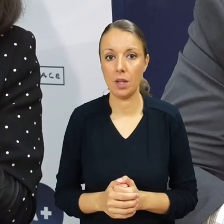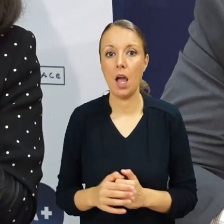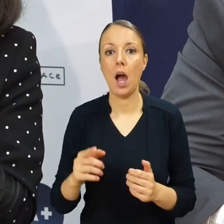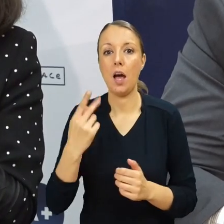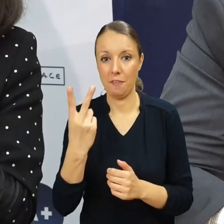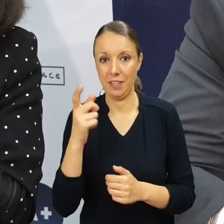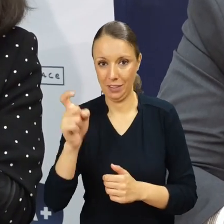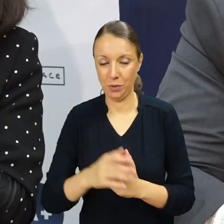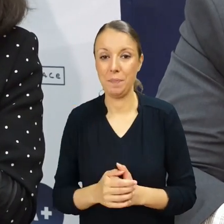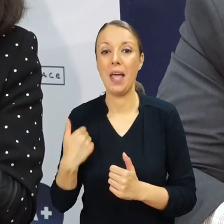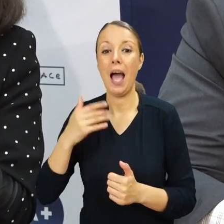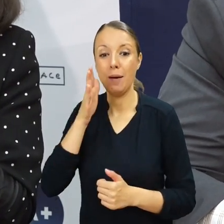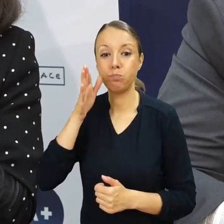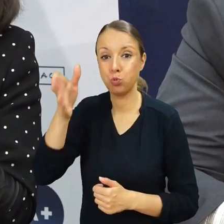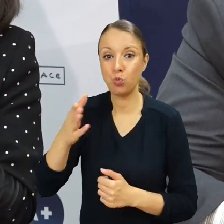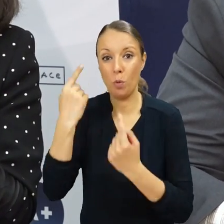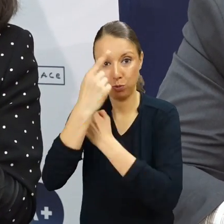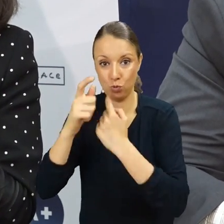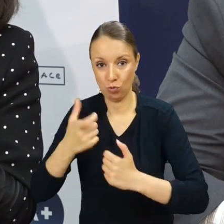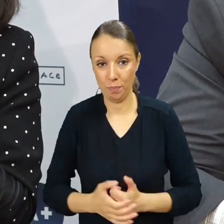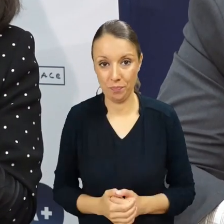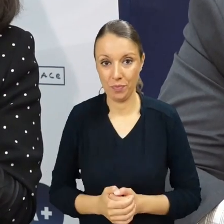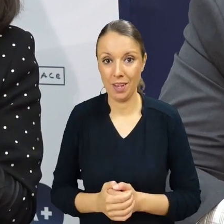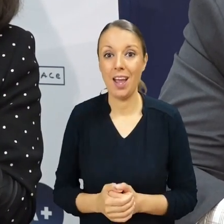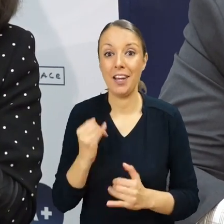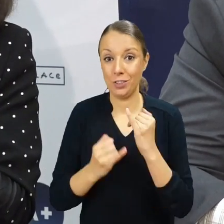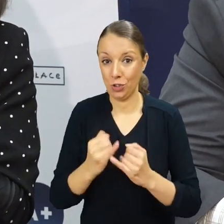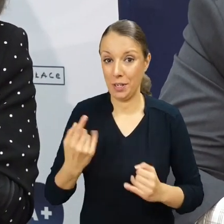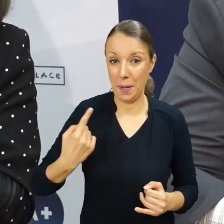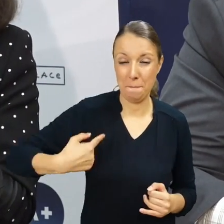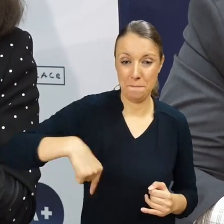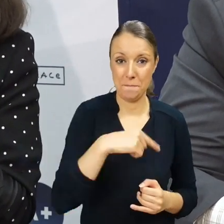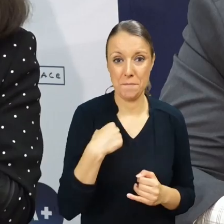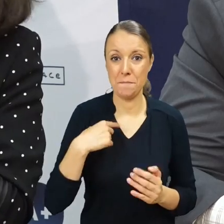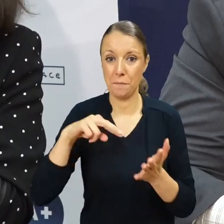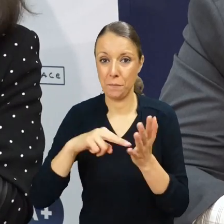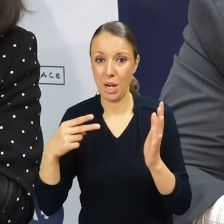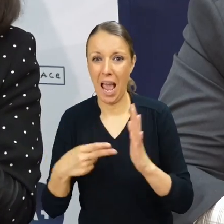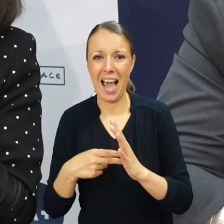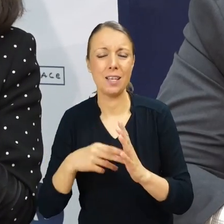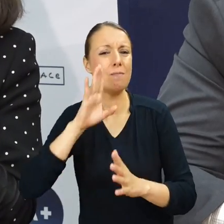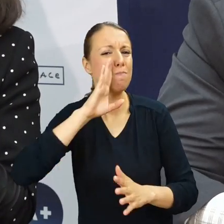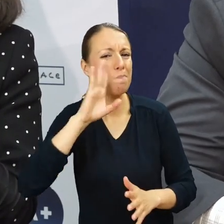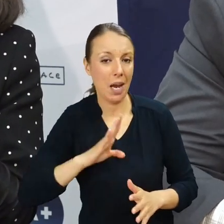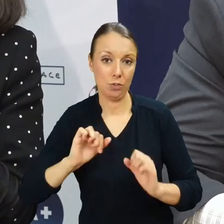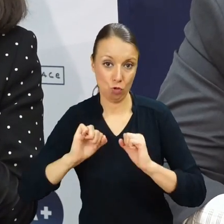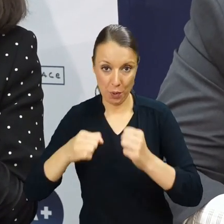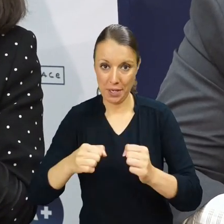myślę, że potrzeba jest, jeżeli mielibyśmy zostać przy tym samym trybie, no to na pewno jest potrzeba